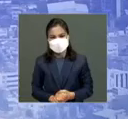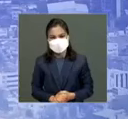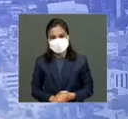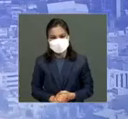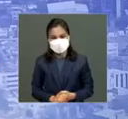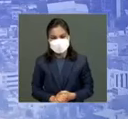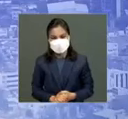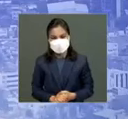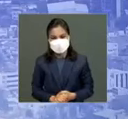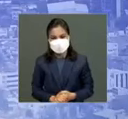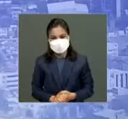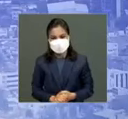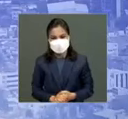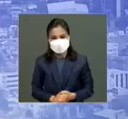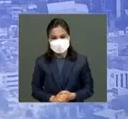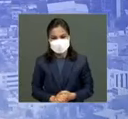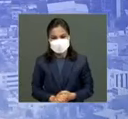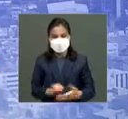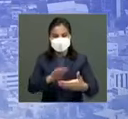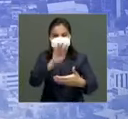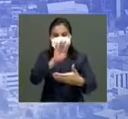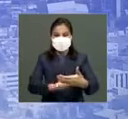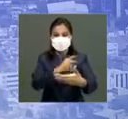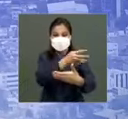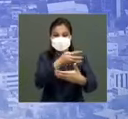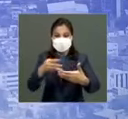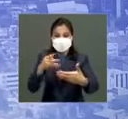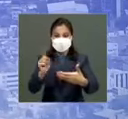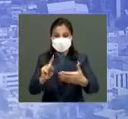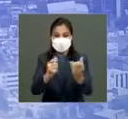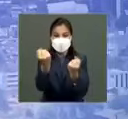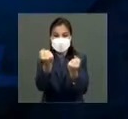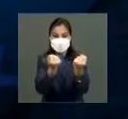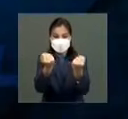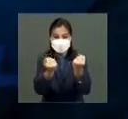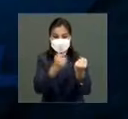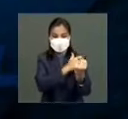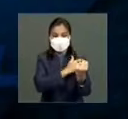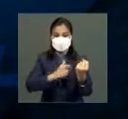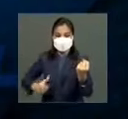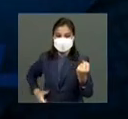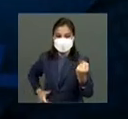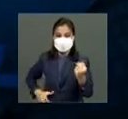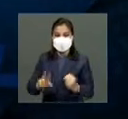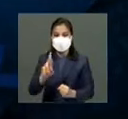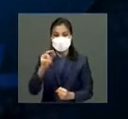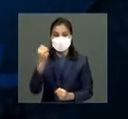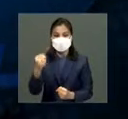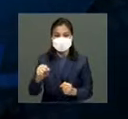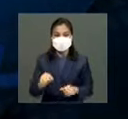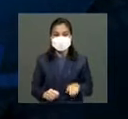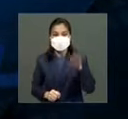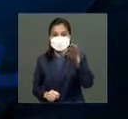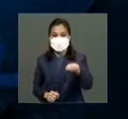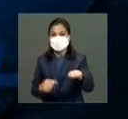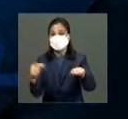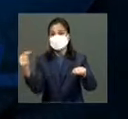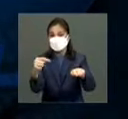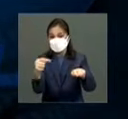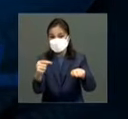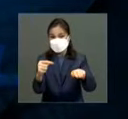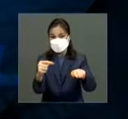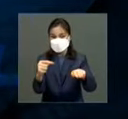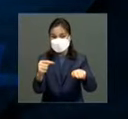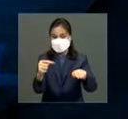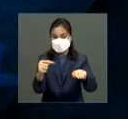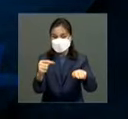ได้มีรถพระราชทานชีวนิรภัยนะครับซึ่งได้ออกด